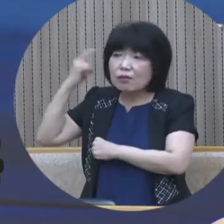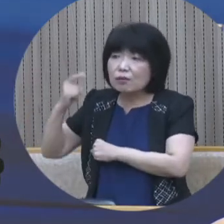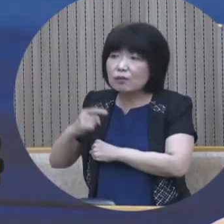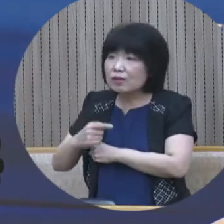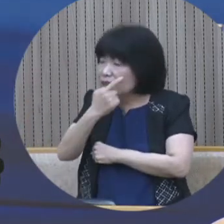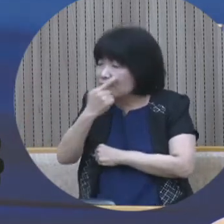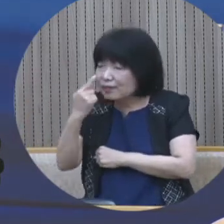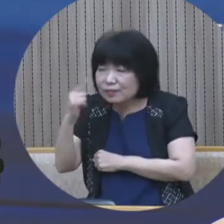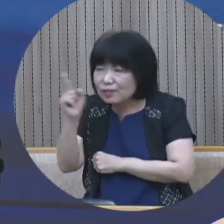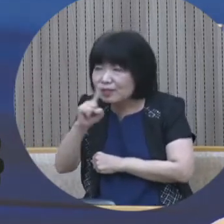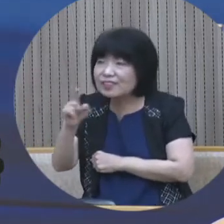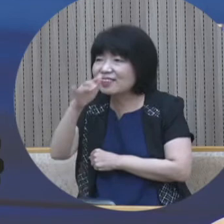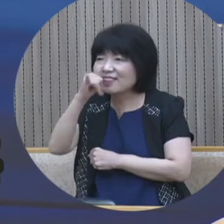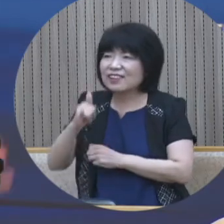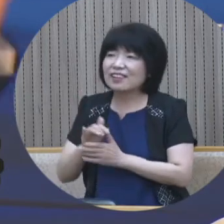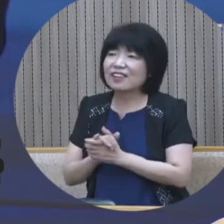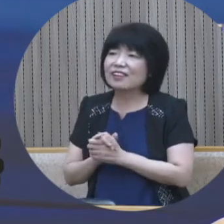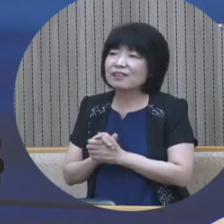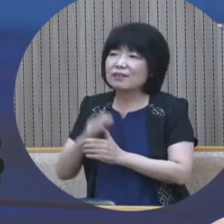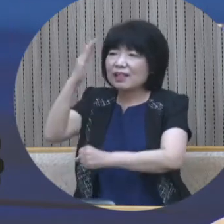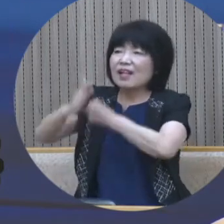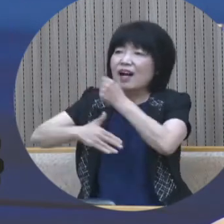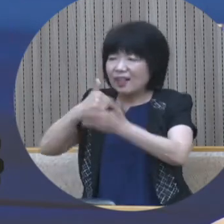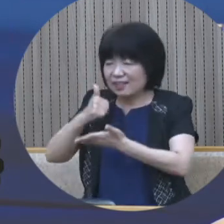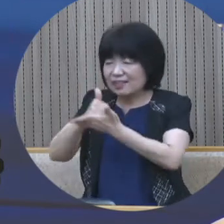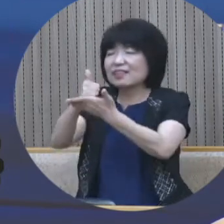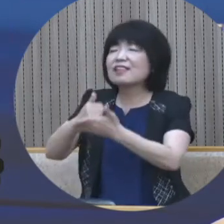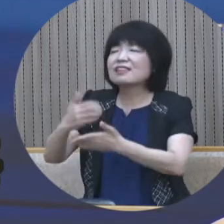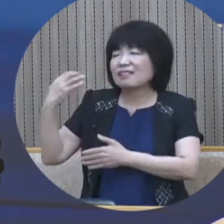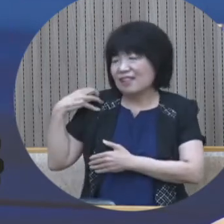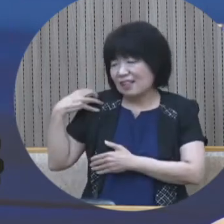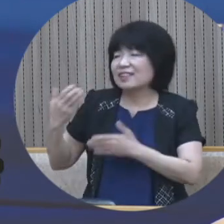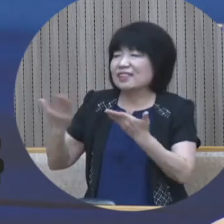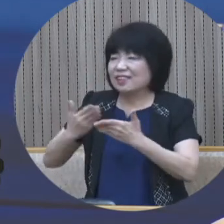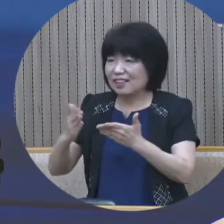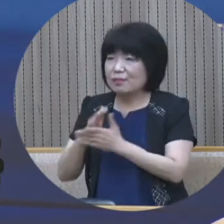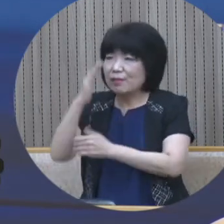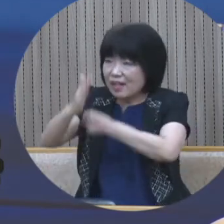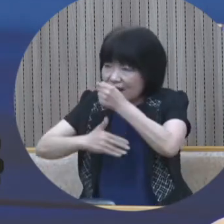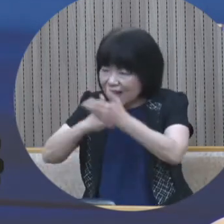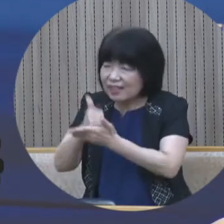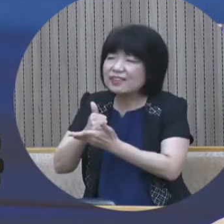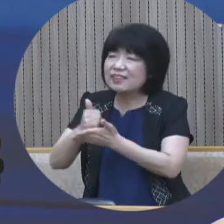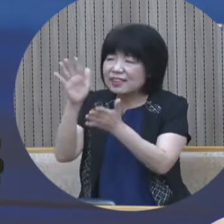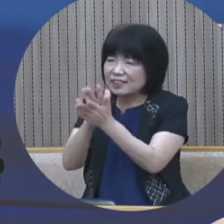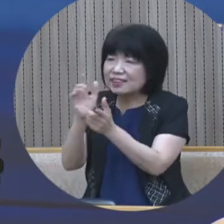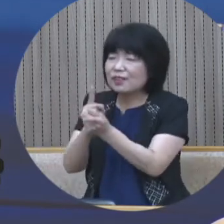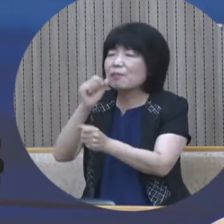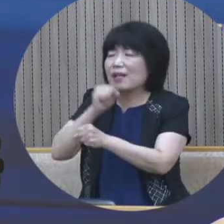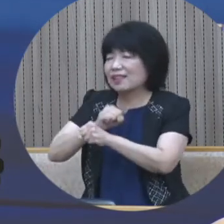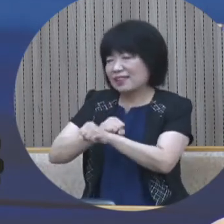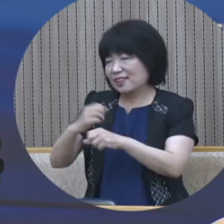어디 있냔 말이에요. 하나님께서 하신 거예요. 하나님이 듣게 하신 거란 말이에요.